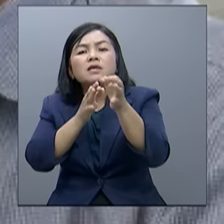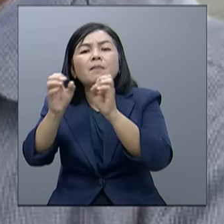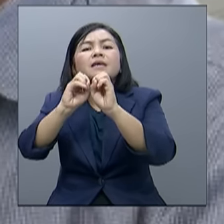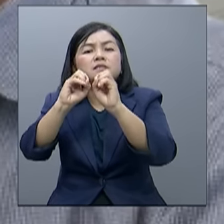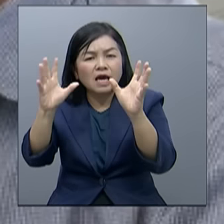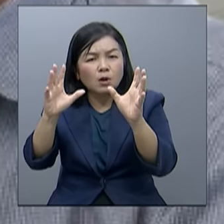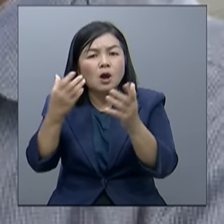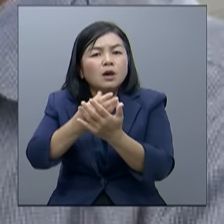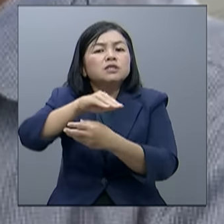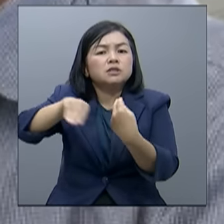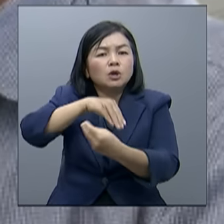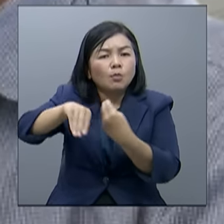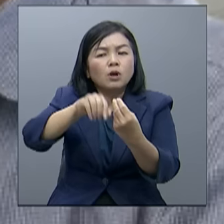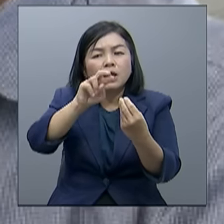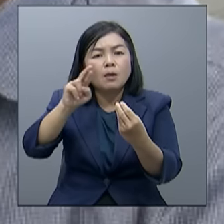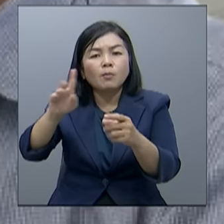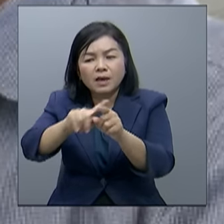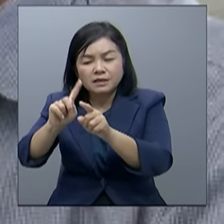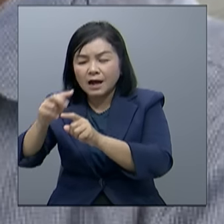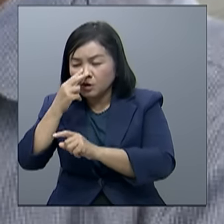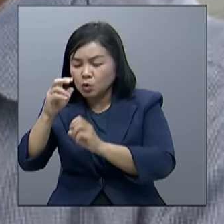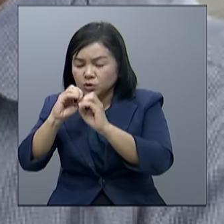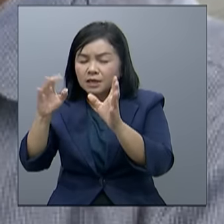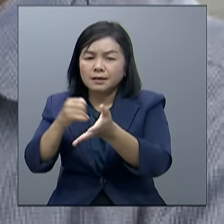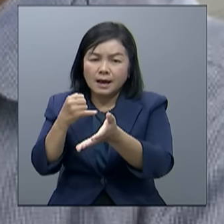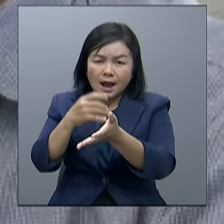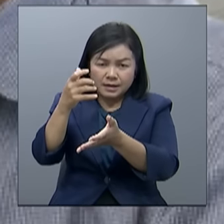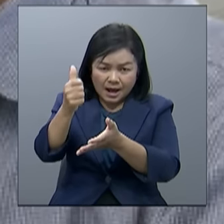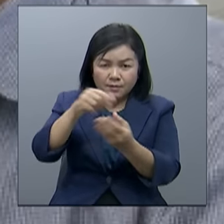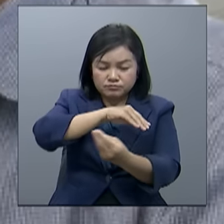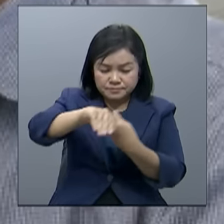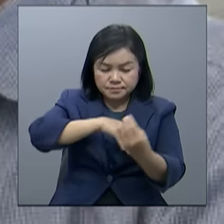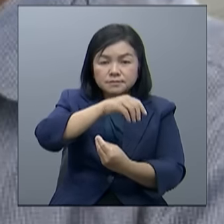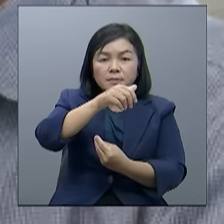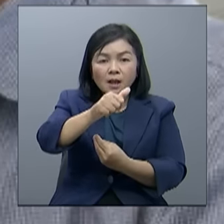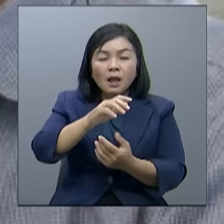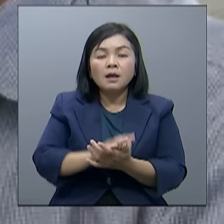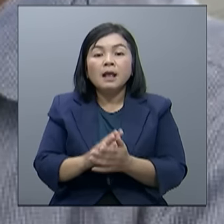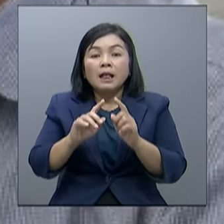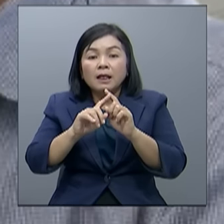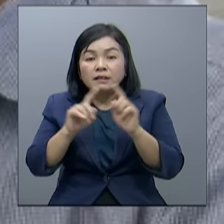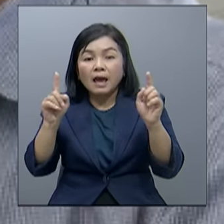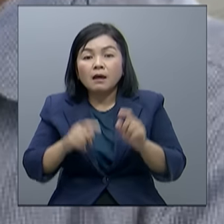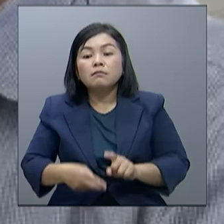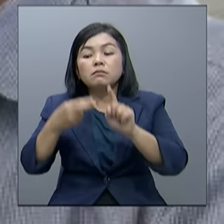ไซน์มันทำให้เงื่อนไขมันซับซ้อนใช้ยากแต่ว่ามันจะเกิดประสิทธิผลสูงกว่าการปล่อยให้ได้เงินแล้วไป